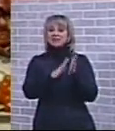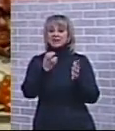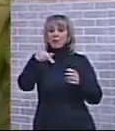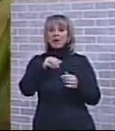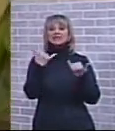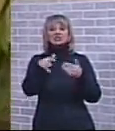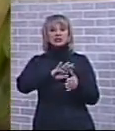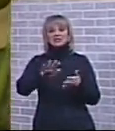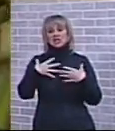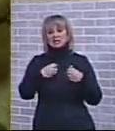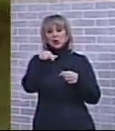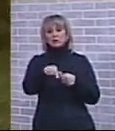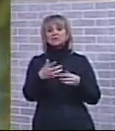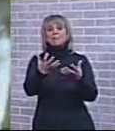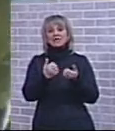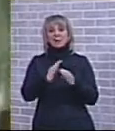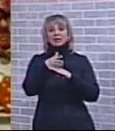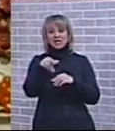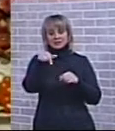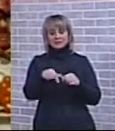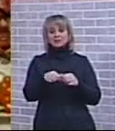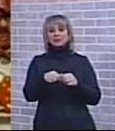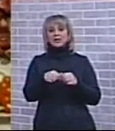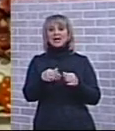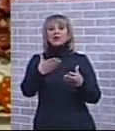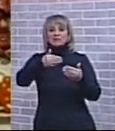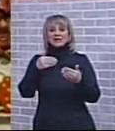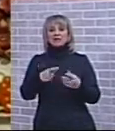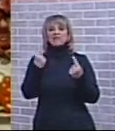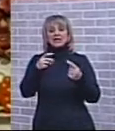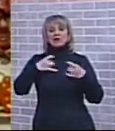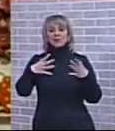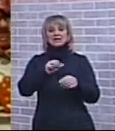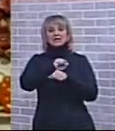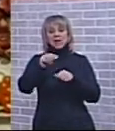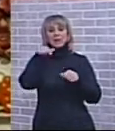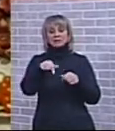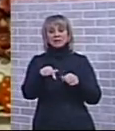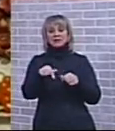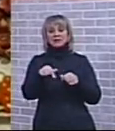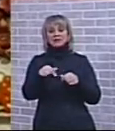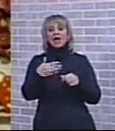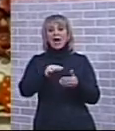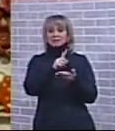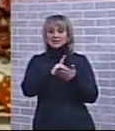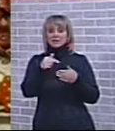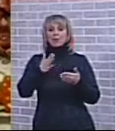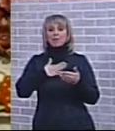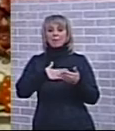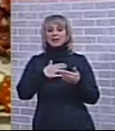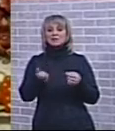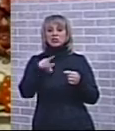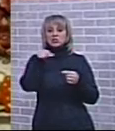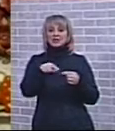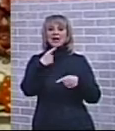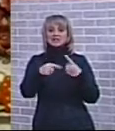но сейчас не здоровится, так что принимает гостей. И в преддверии великого праздника Победы. Обязательно. Да, мы пришли вас поздравить. Это,